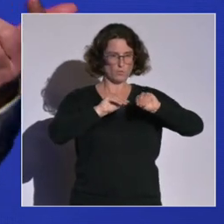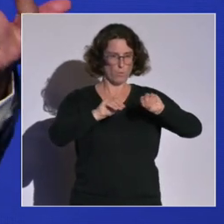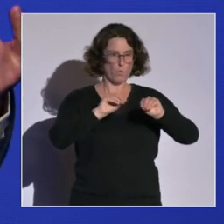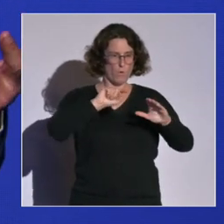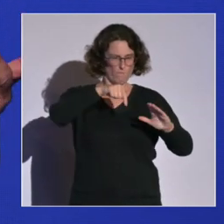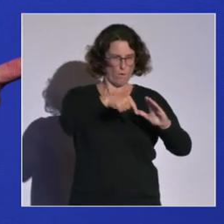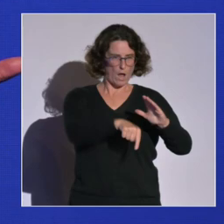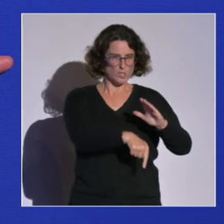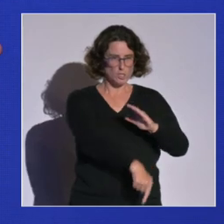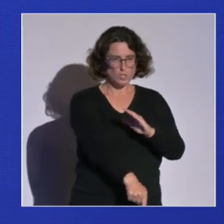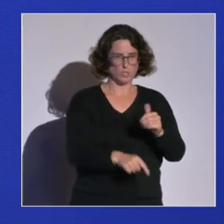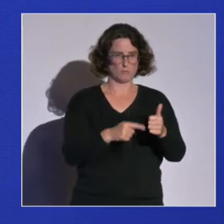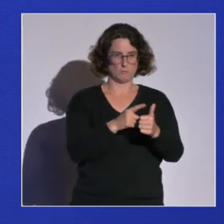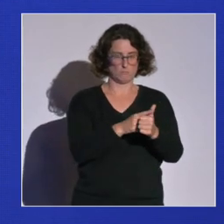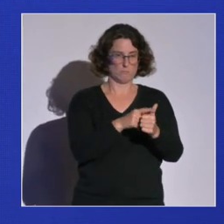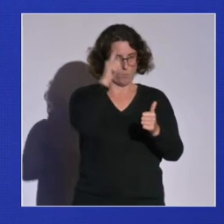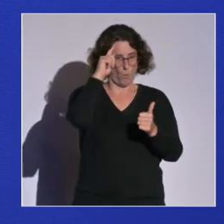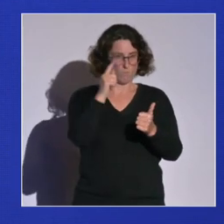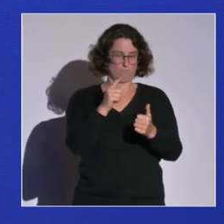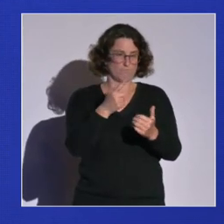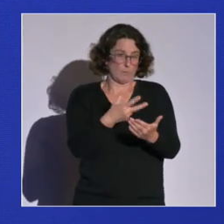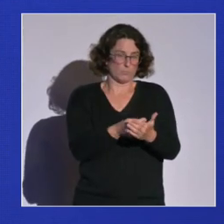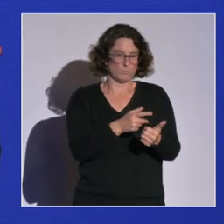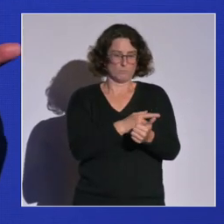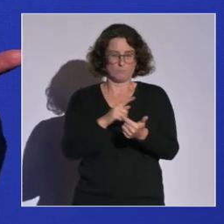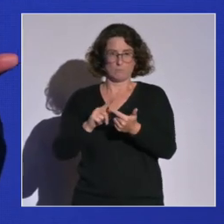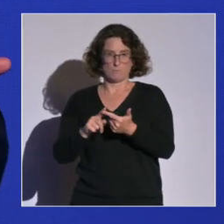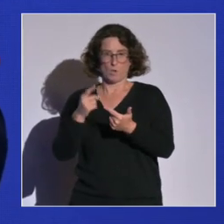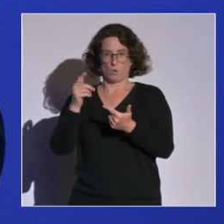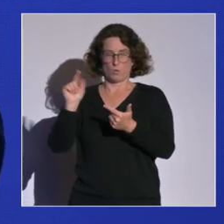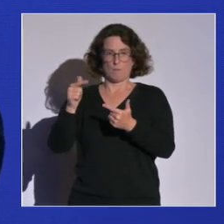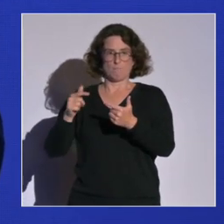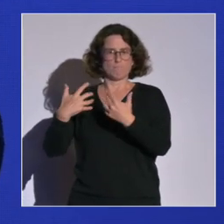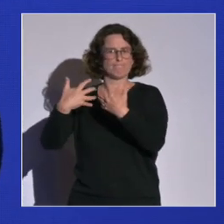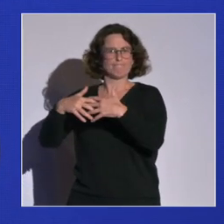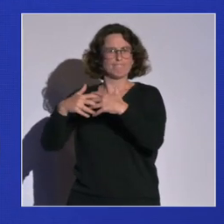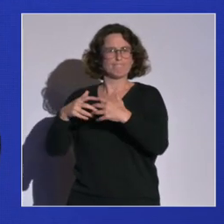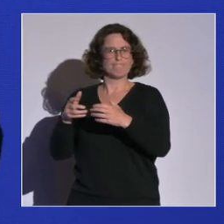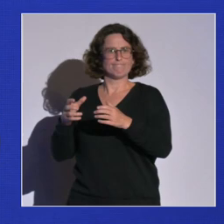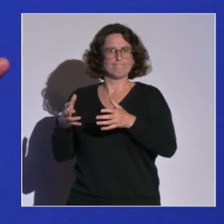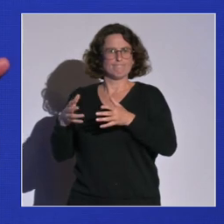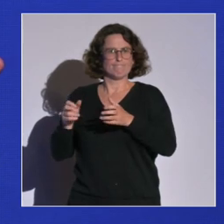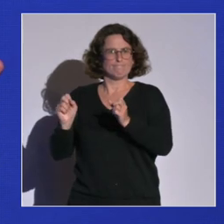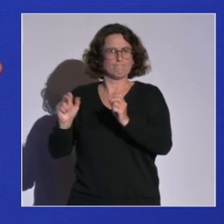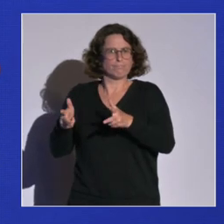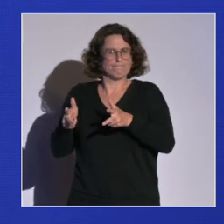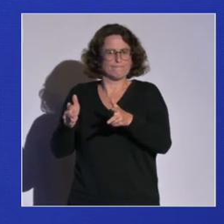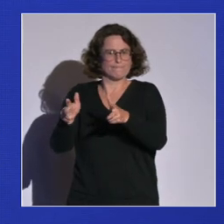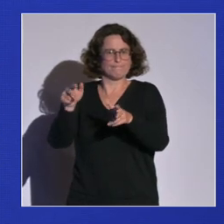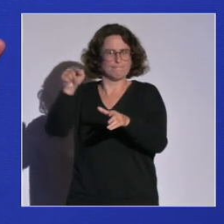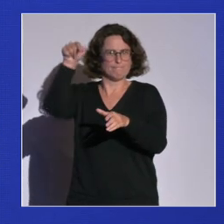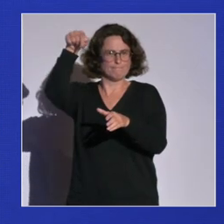2 il faut financer les appareils de forage les foreuses c'est pas très cher